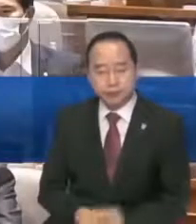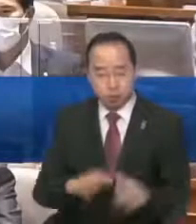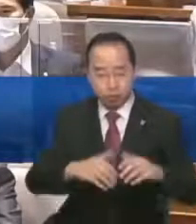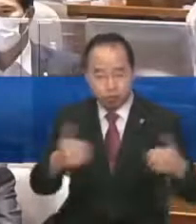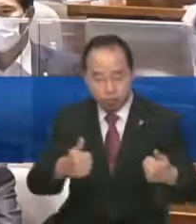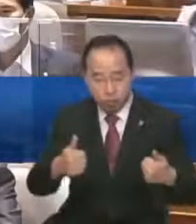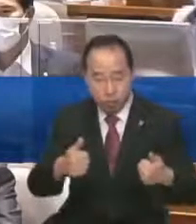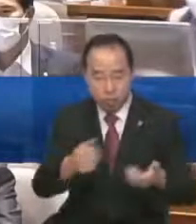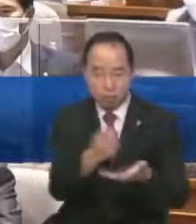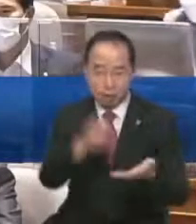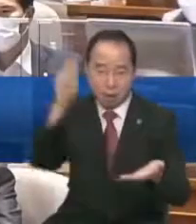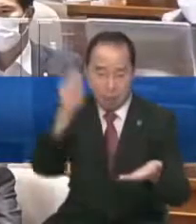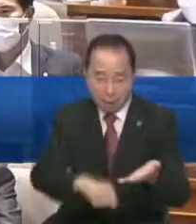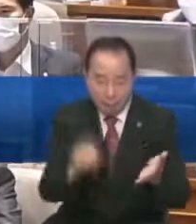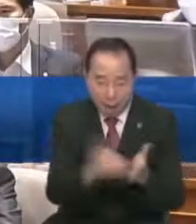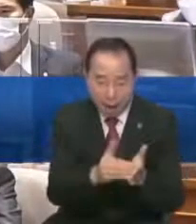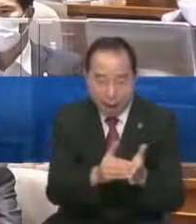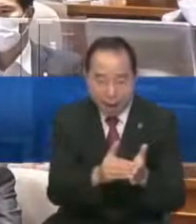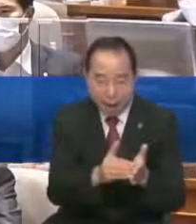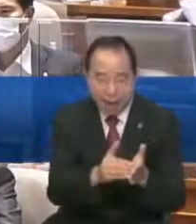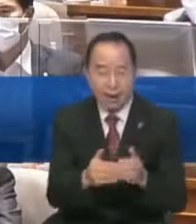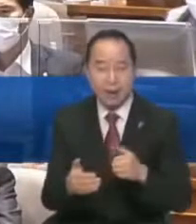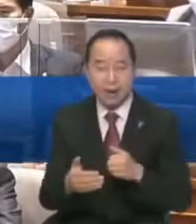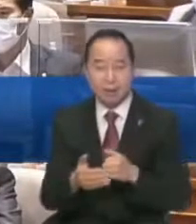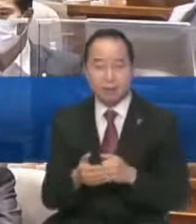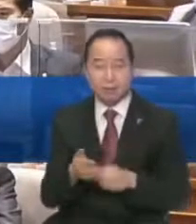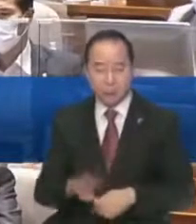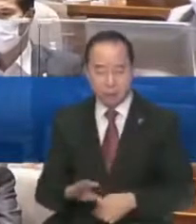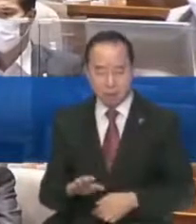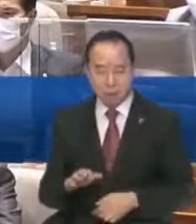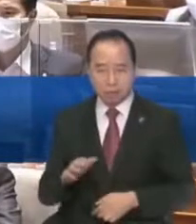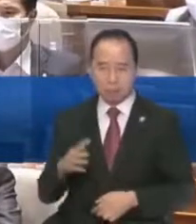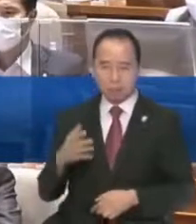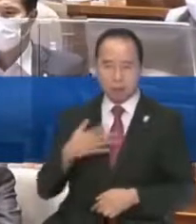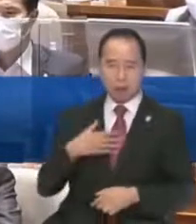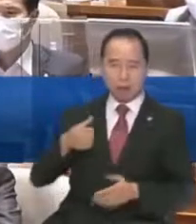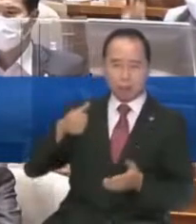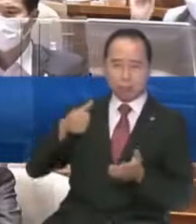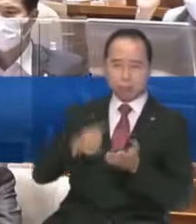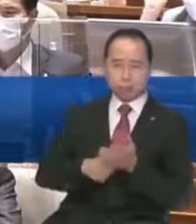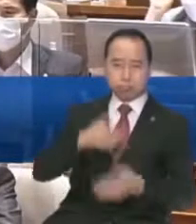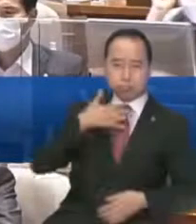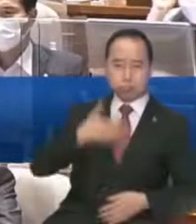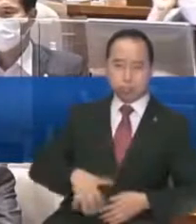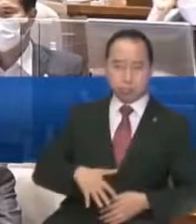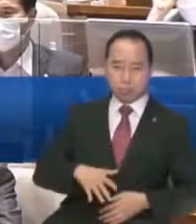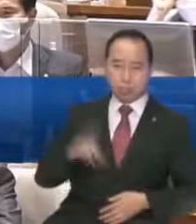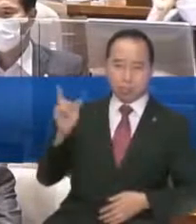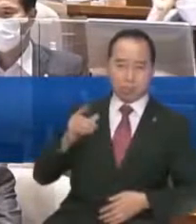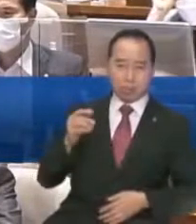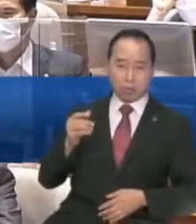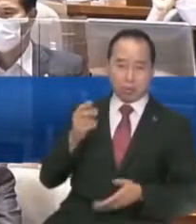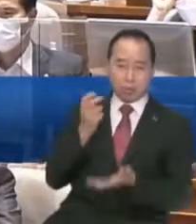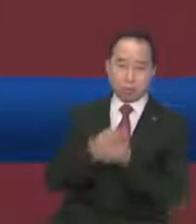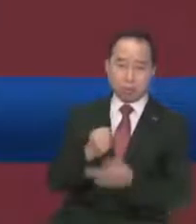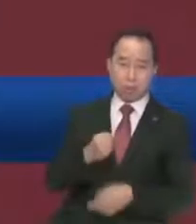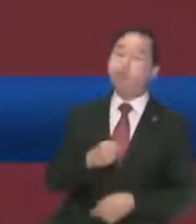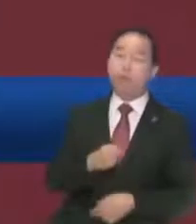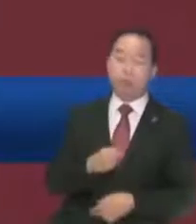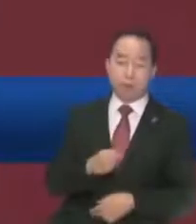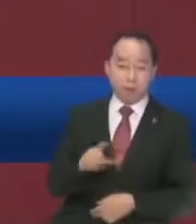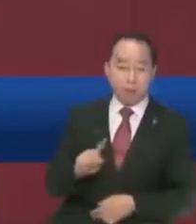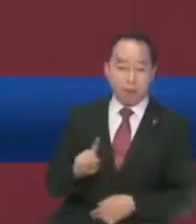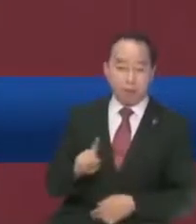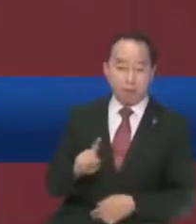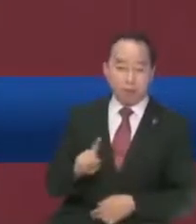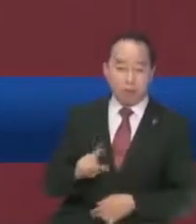국회에서 통과된 법을 내가 찬성하지 않았다는 이유로 지키지 않는다면 그것은 의회민주주의의 자기부정이